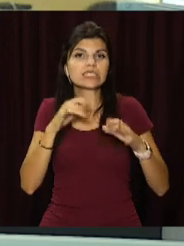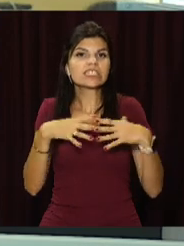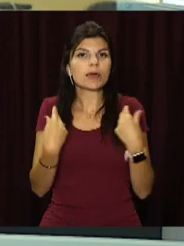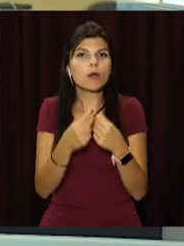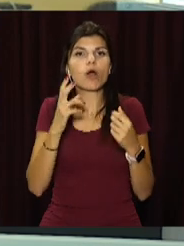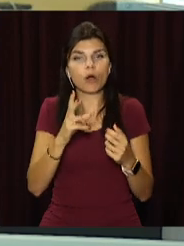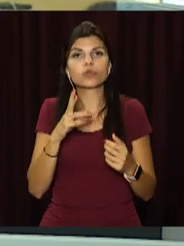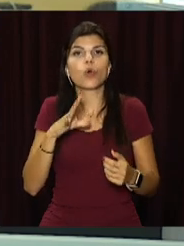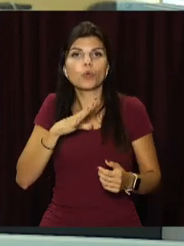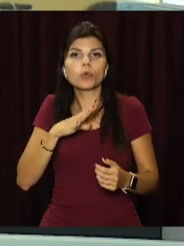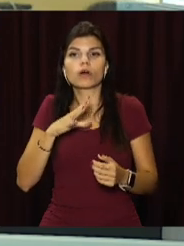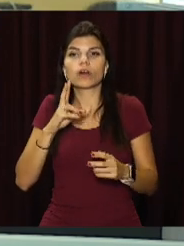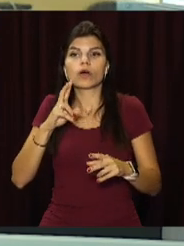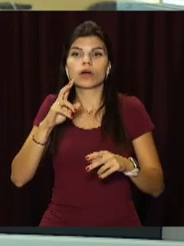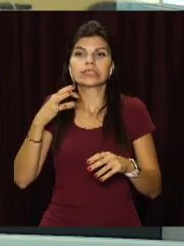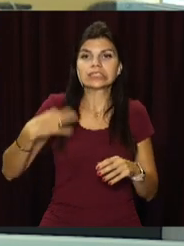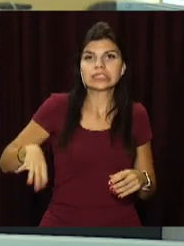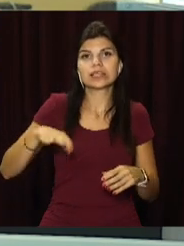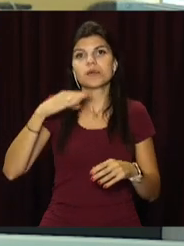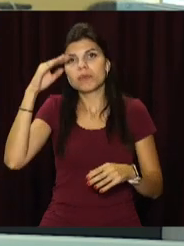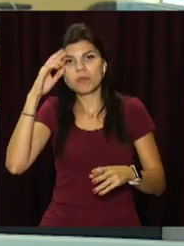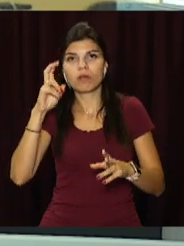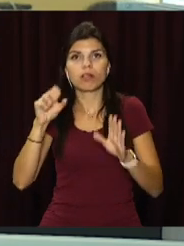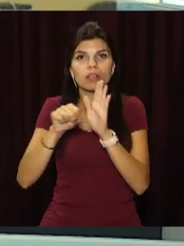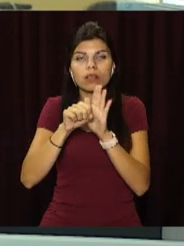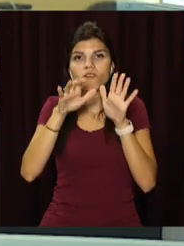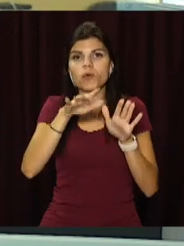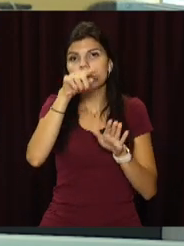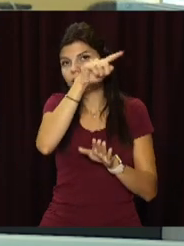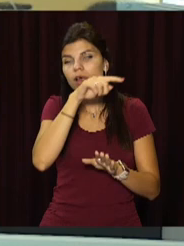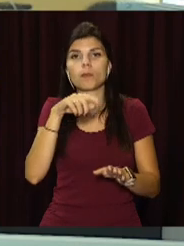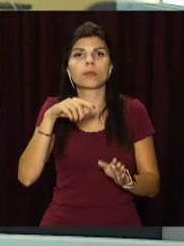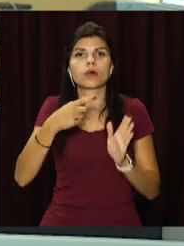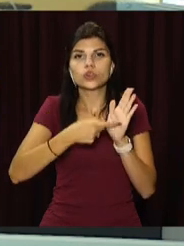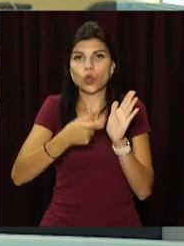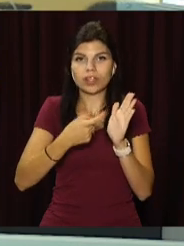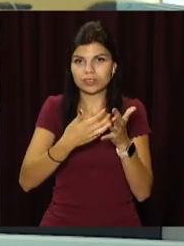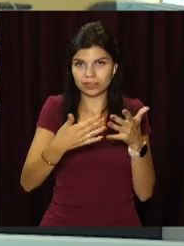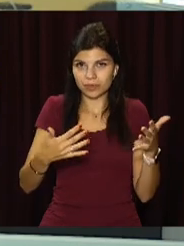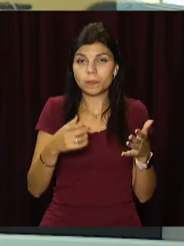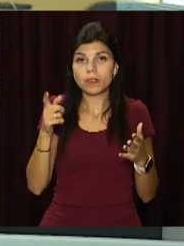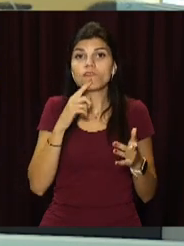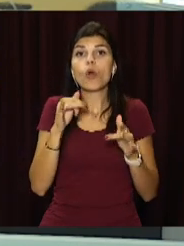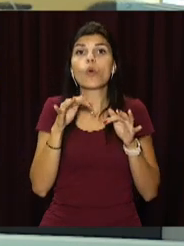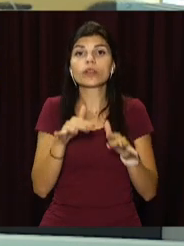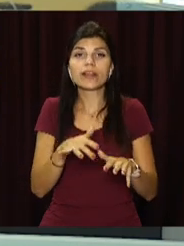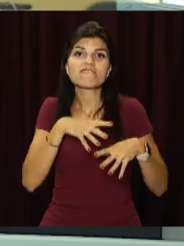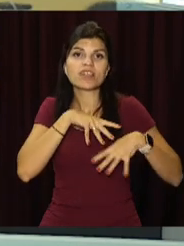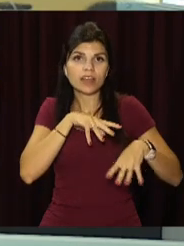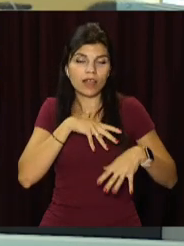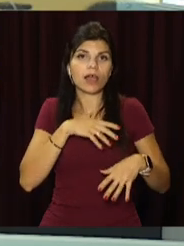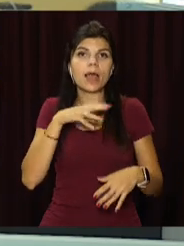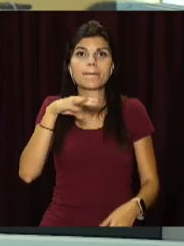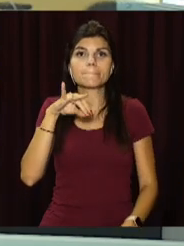в зоні бойових дій. До обговорення долучилися представники українських міст, Міністерства у справах ветеранів, Міноборони,